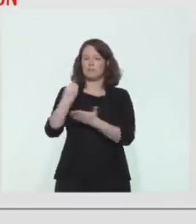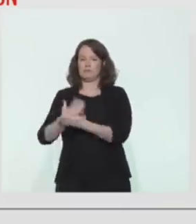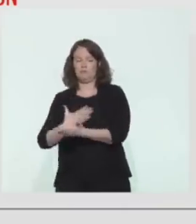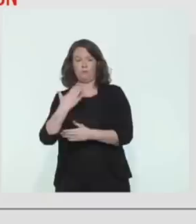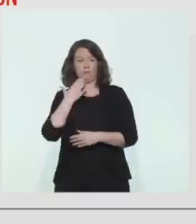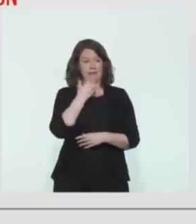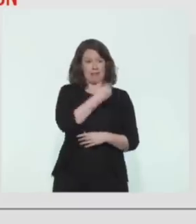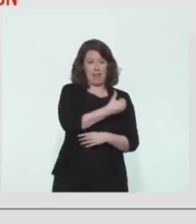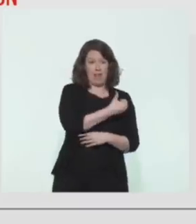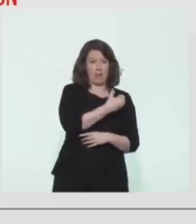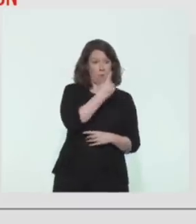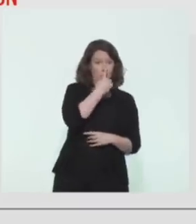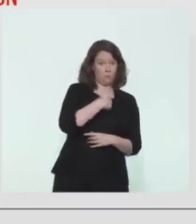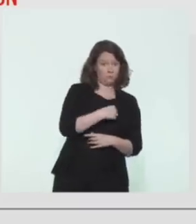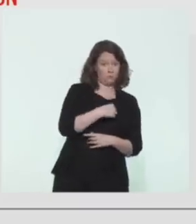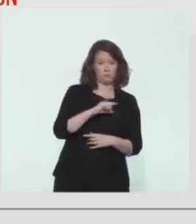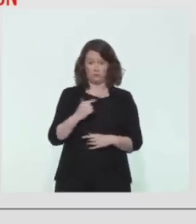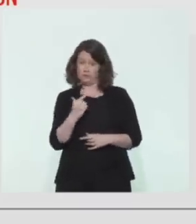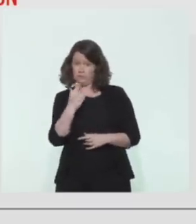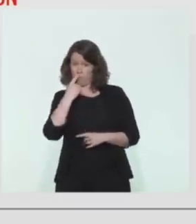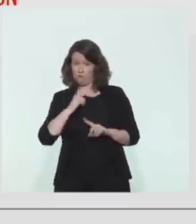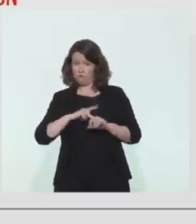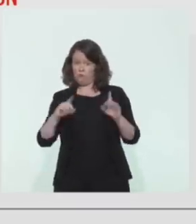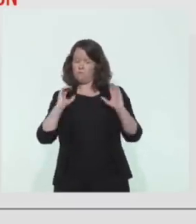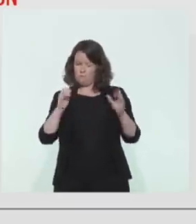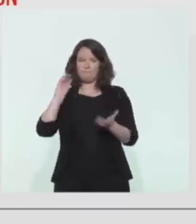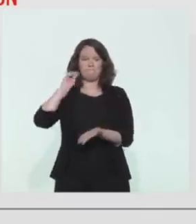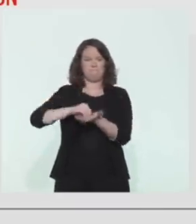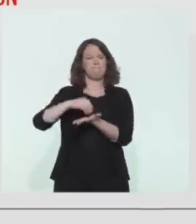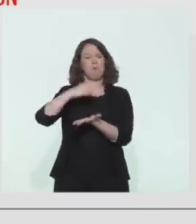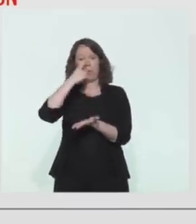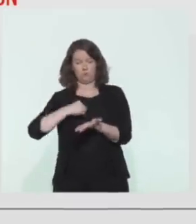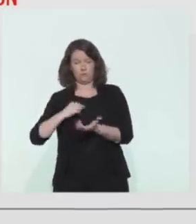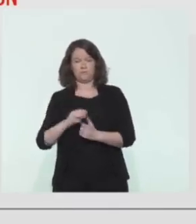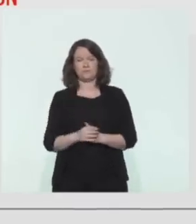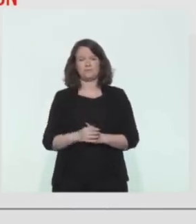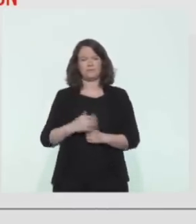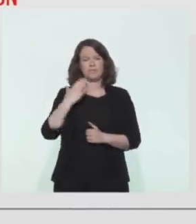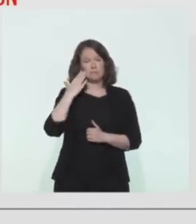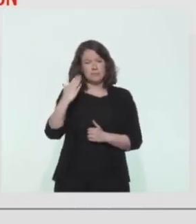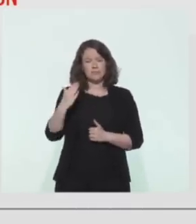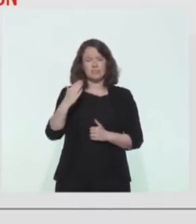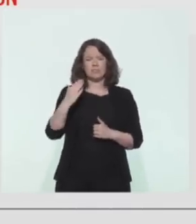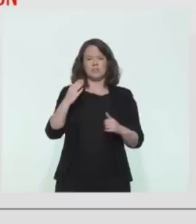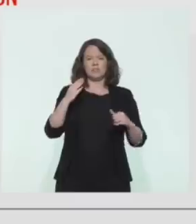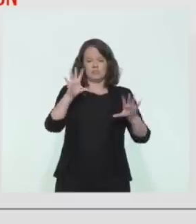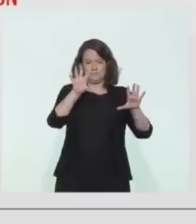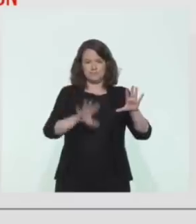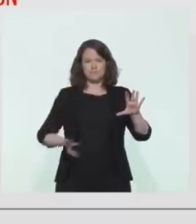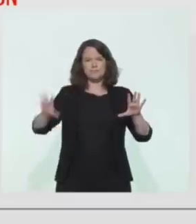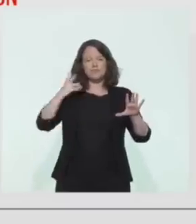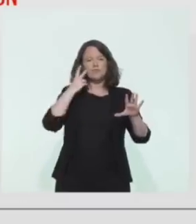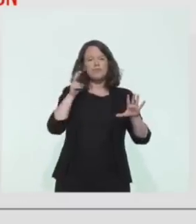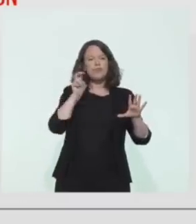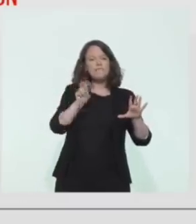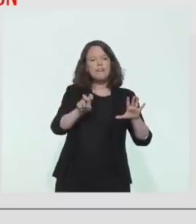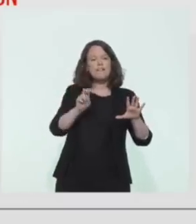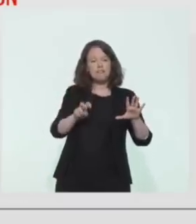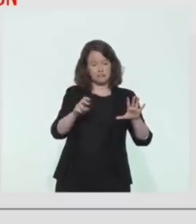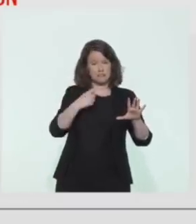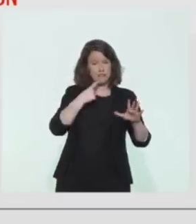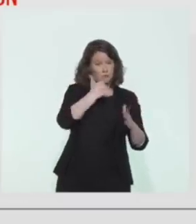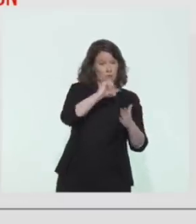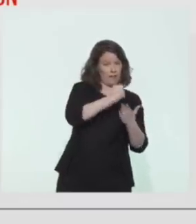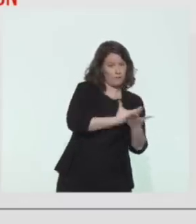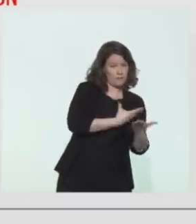des départements qui vont apparaître en vert lorsque tous les indicateurs sont en vert dans les départements concernés, et puis encore des zones